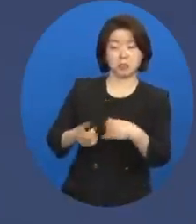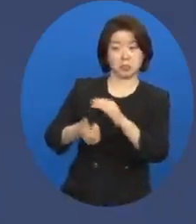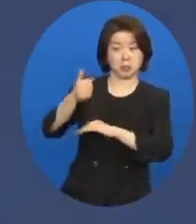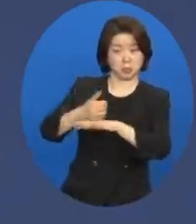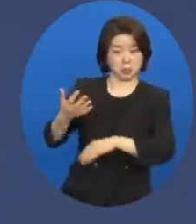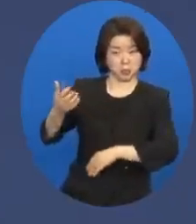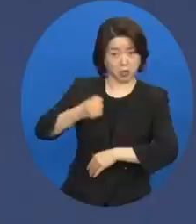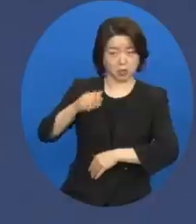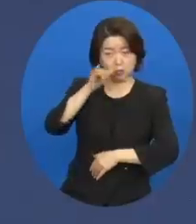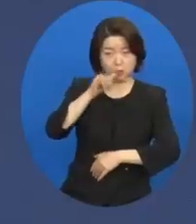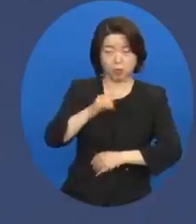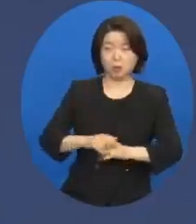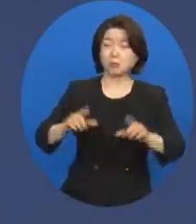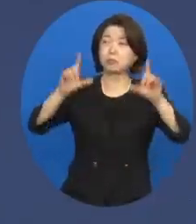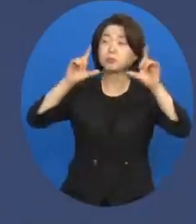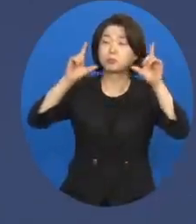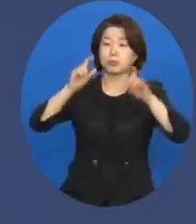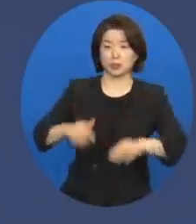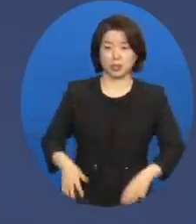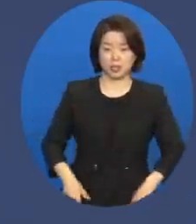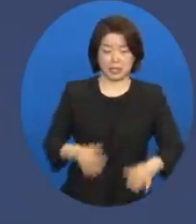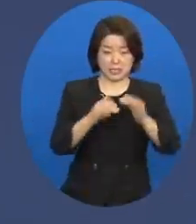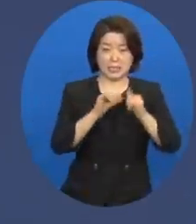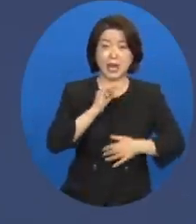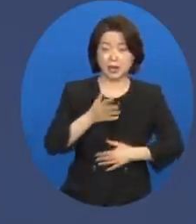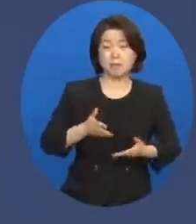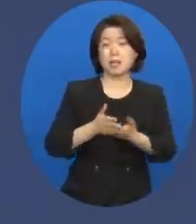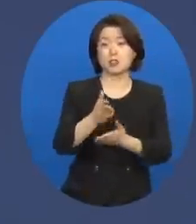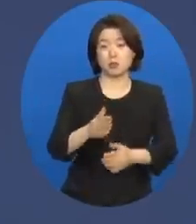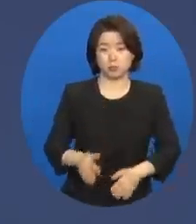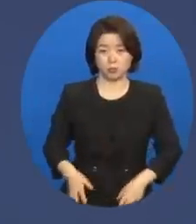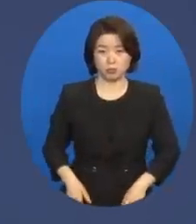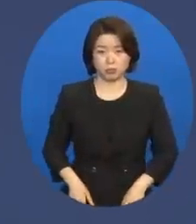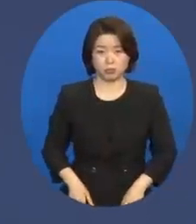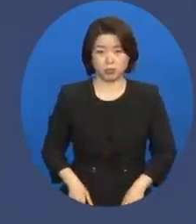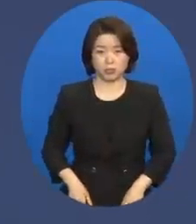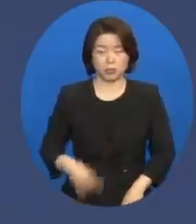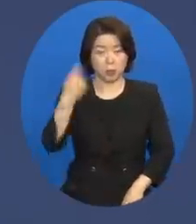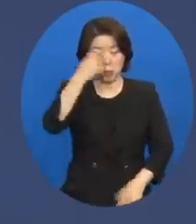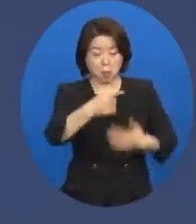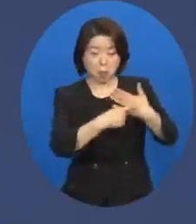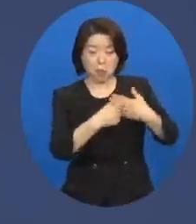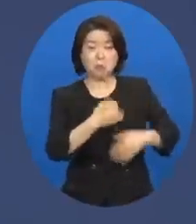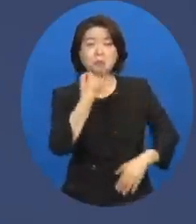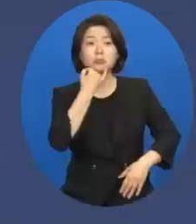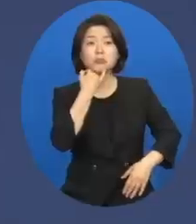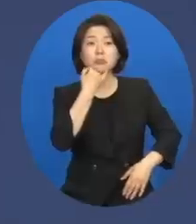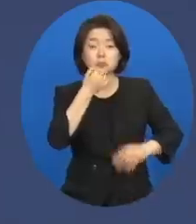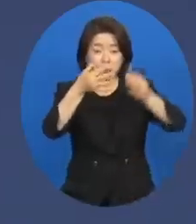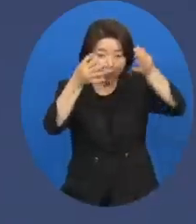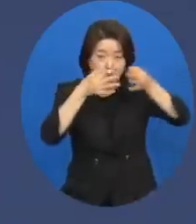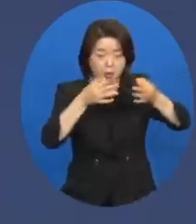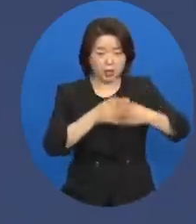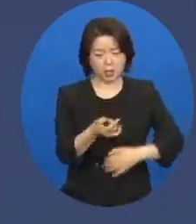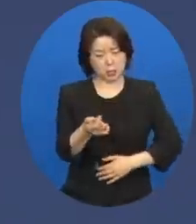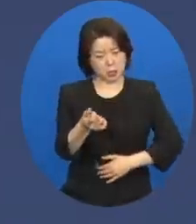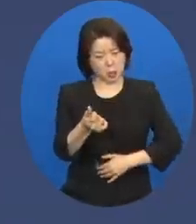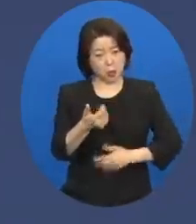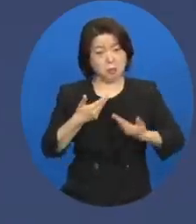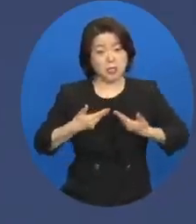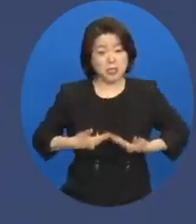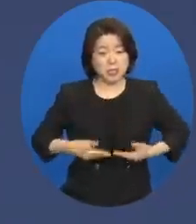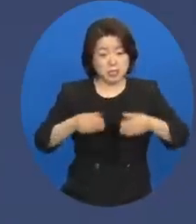조금만, 전 사람만 전문가잖아요. 사람만. 멀쩡해 보이는 분들 조금만